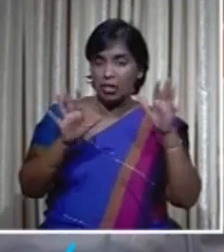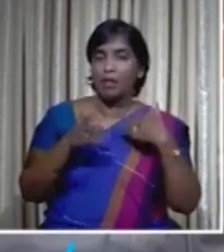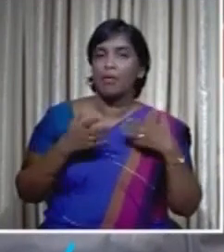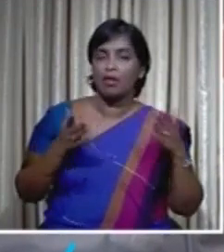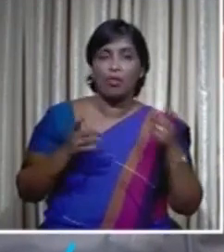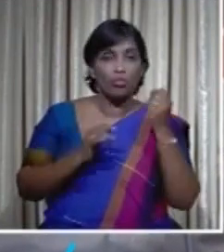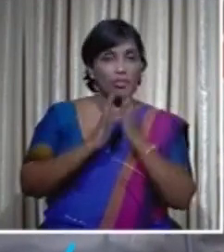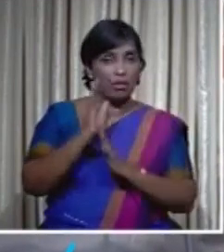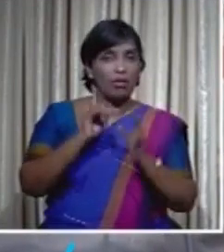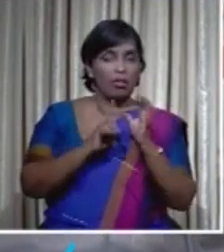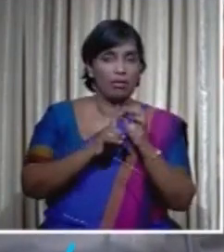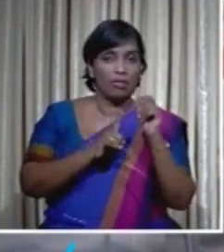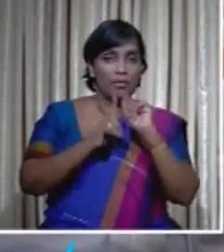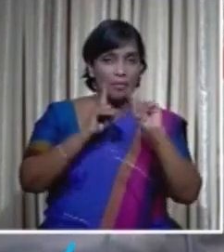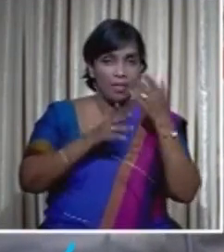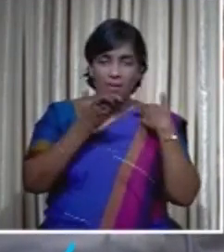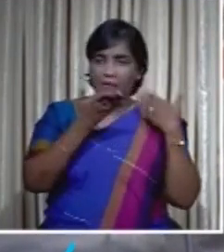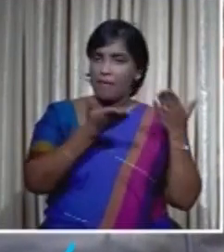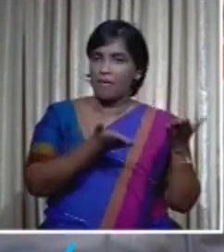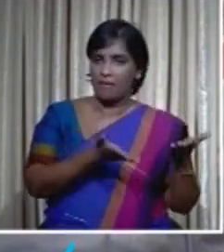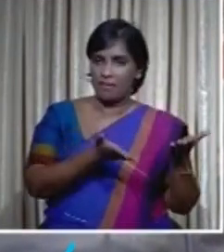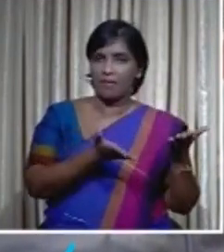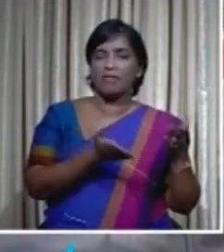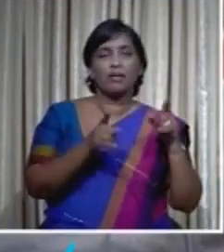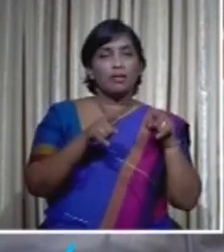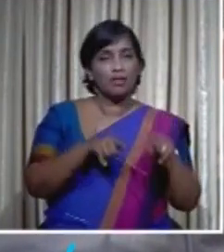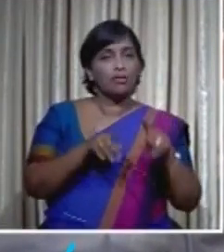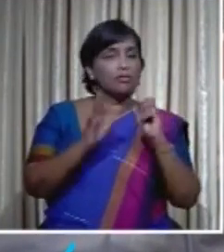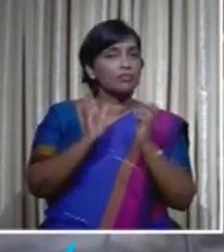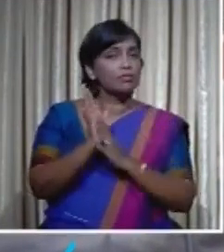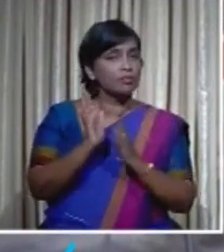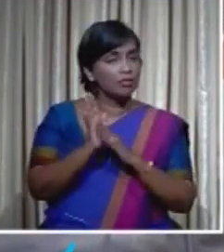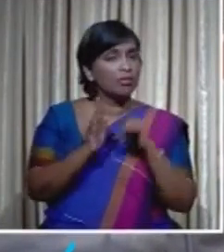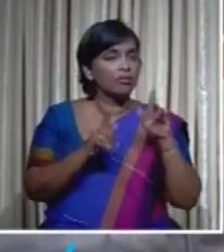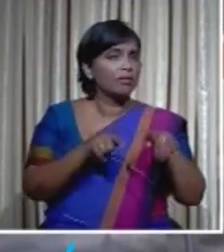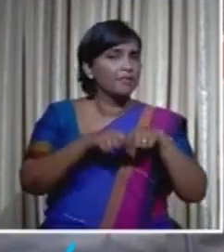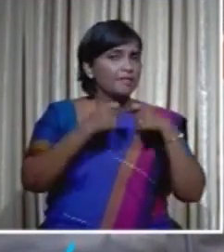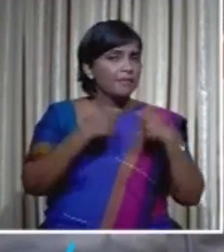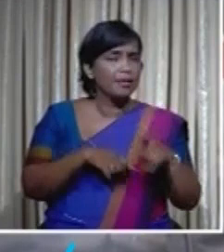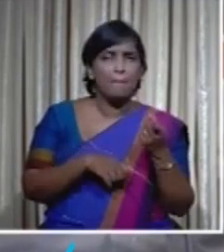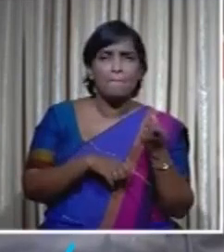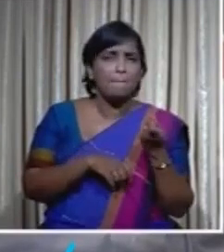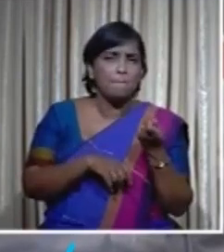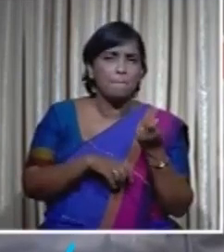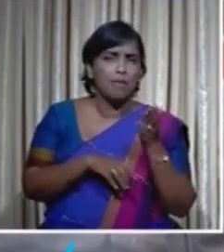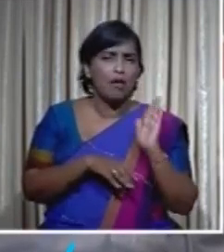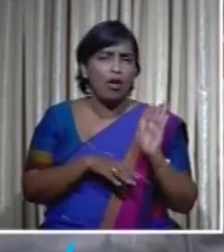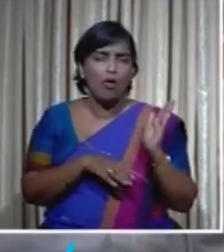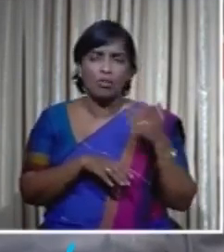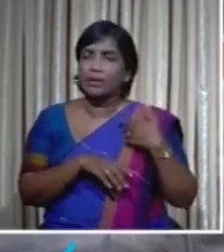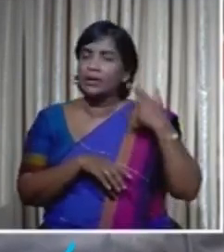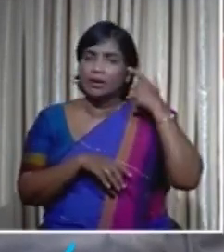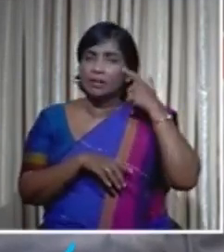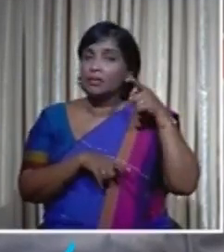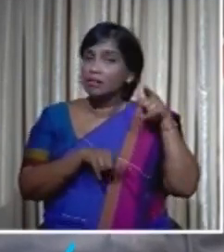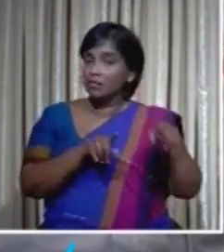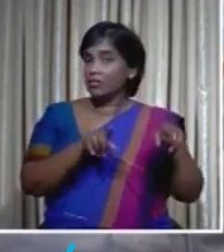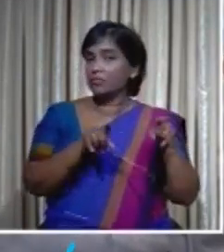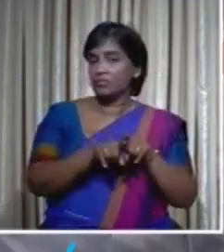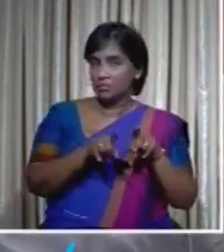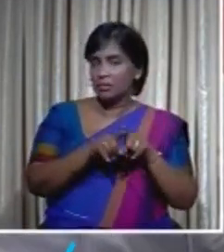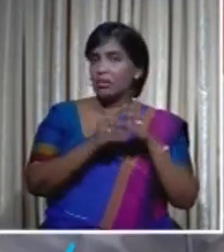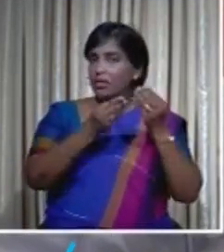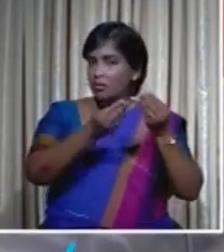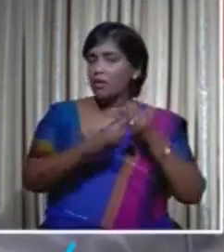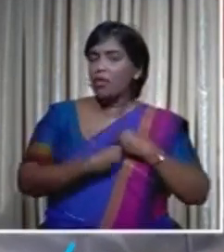in the Arne Kulukalakan Ingal, celebrated the Nidiabalam. I have said this in the barn. In the Nad Yenna Lava, in the Arne Kulukala, in the Nad